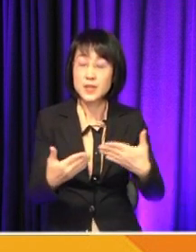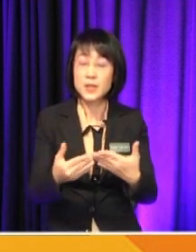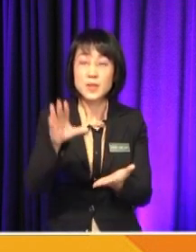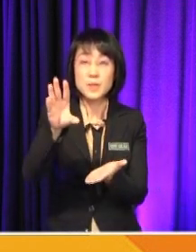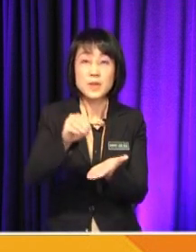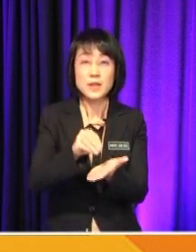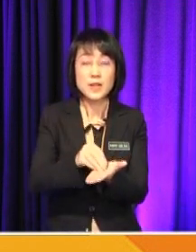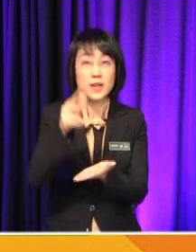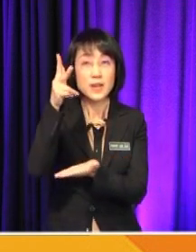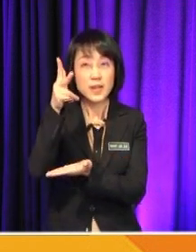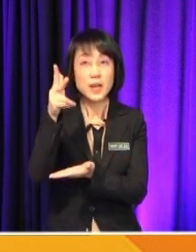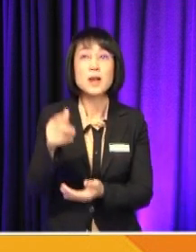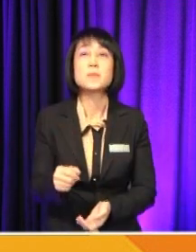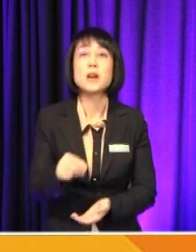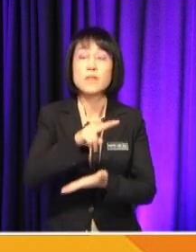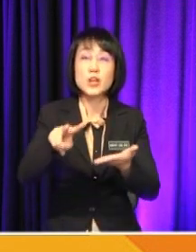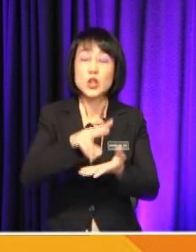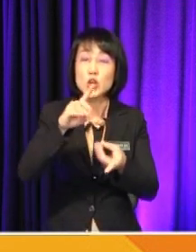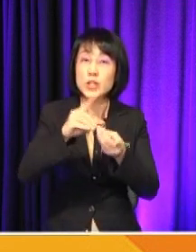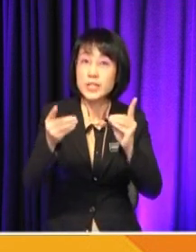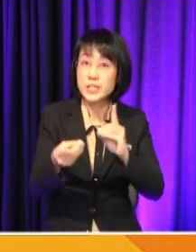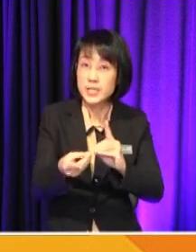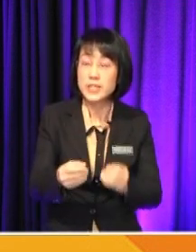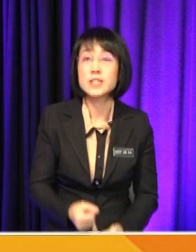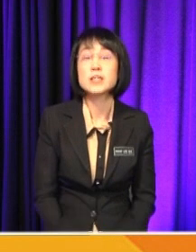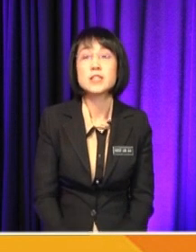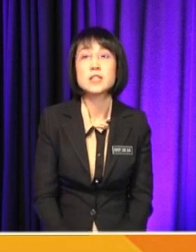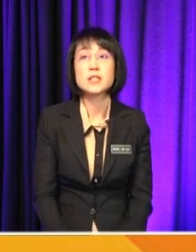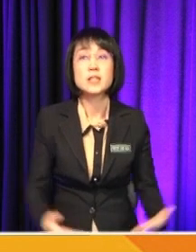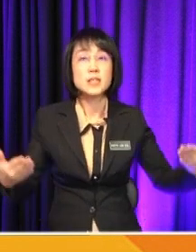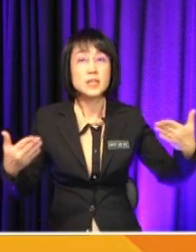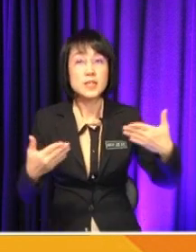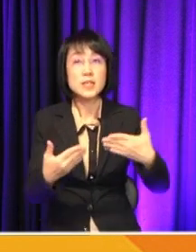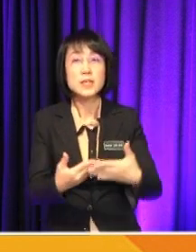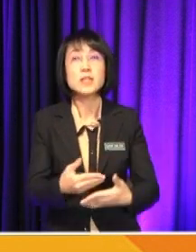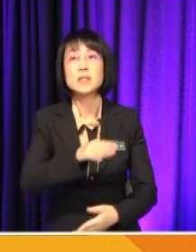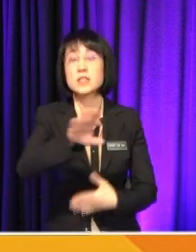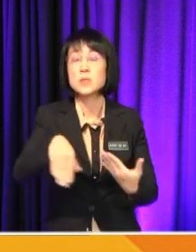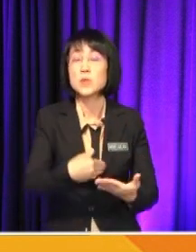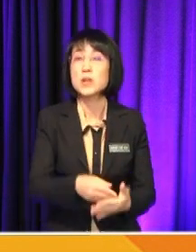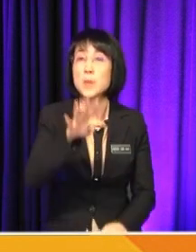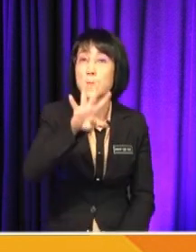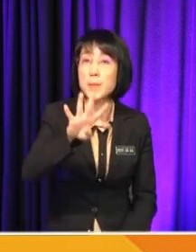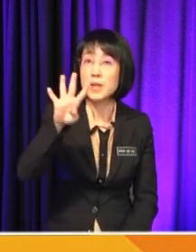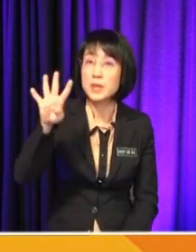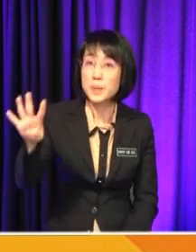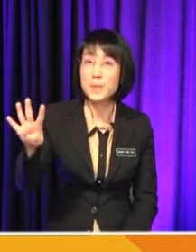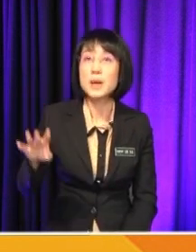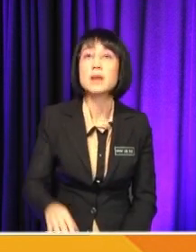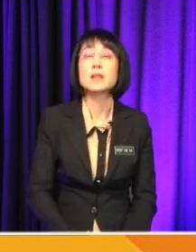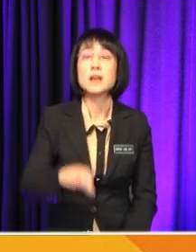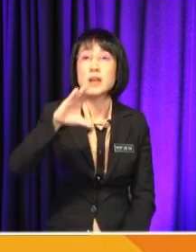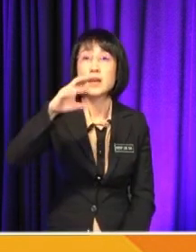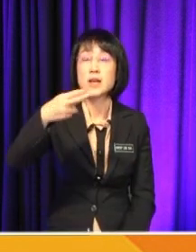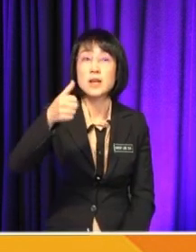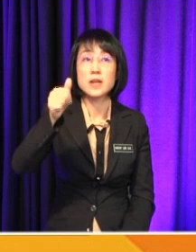digital Oke disambungkan kepada semua 44 channel kita panggilnya 44 eee